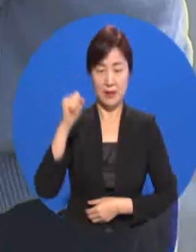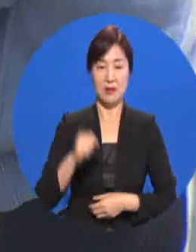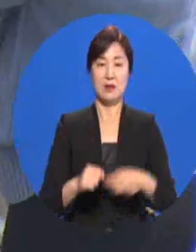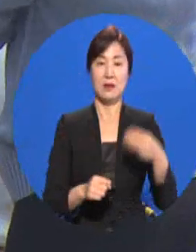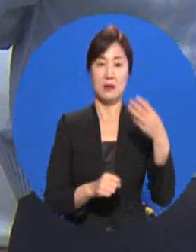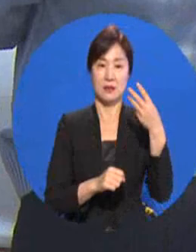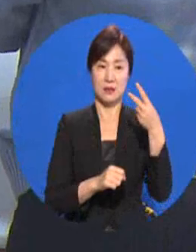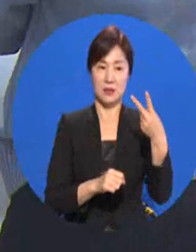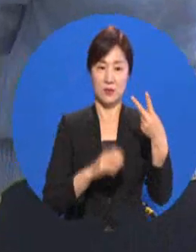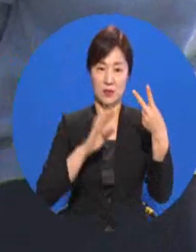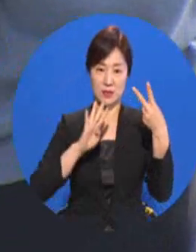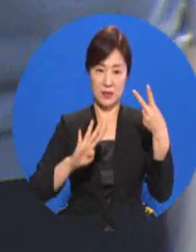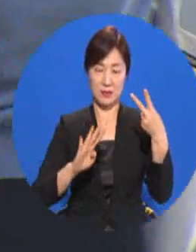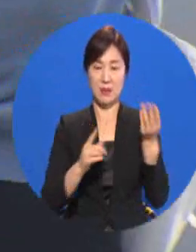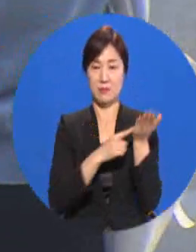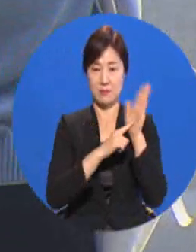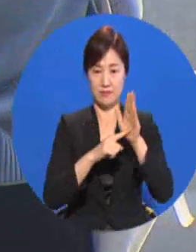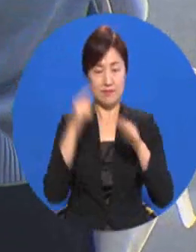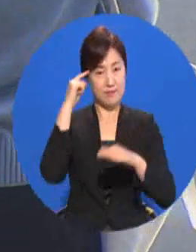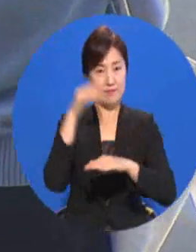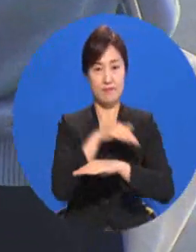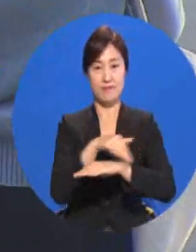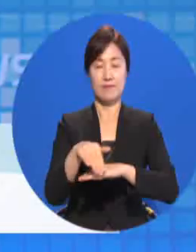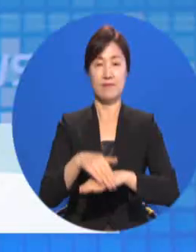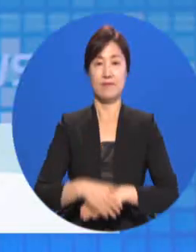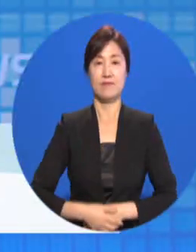달 4일까지 발표될 예정입니다